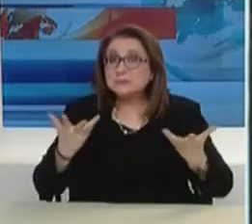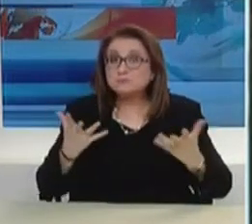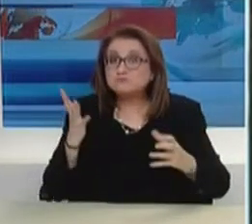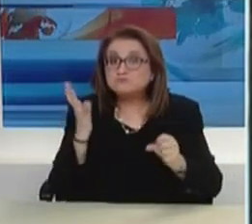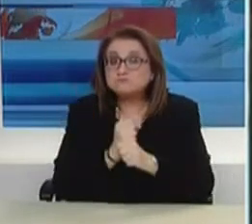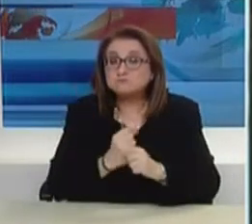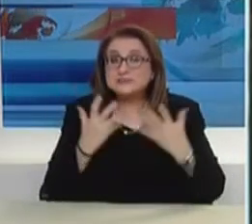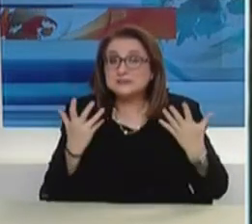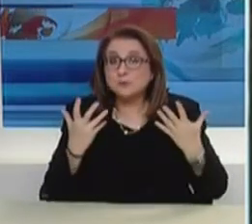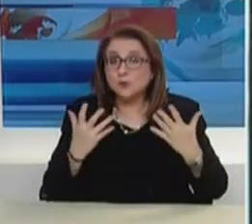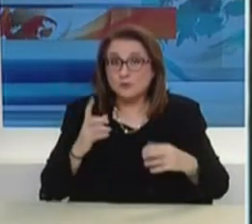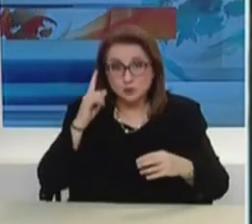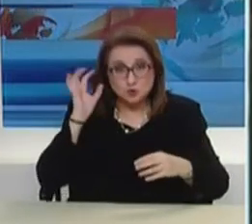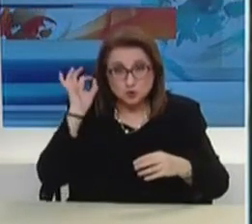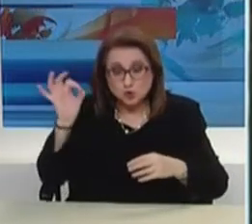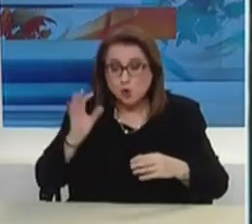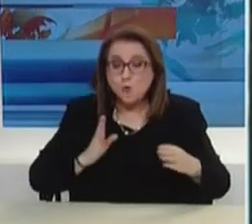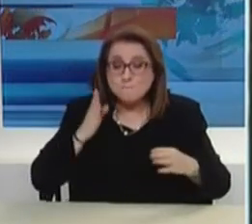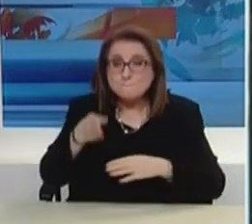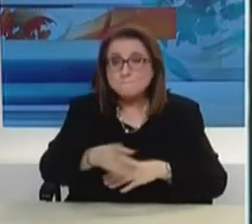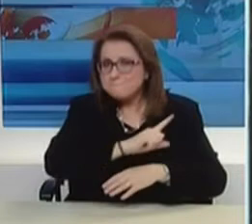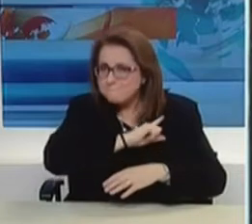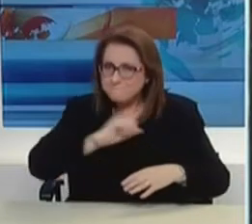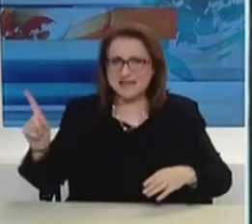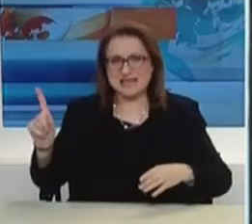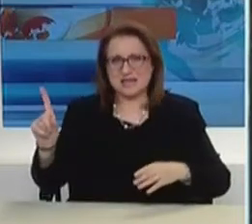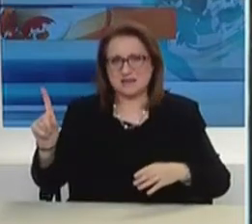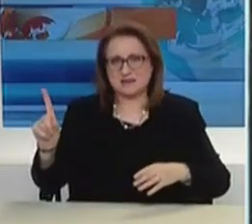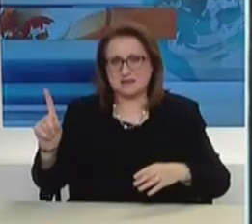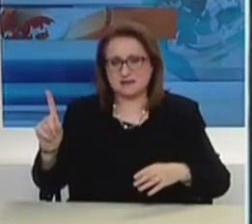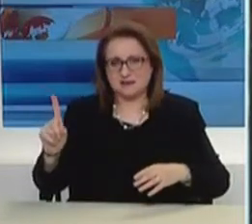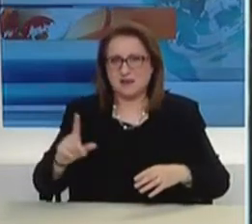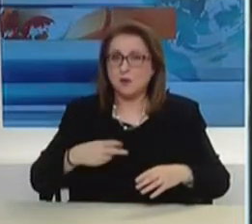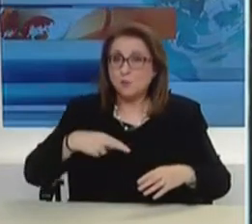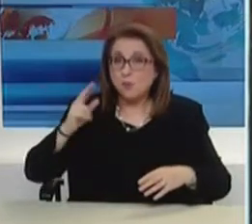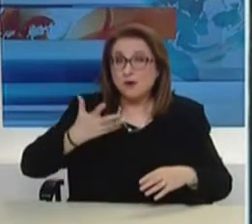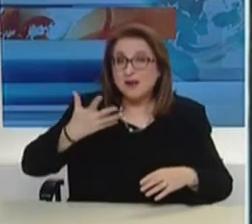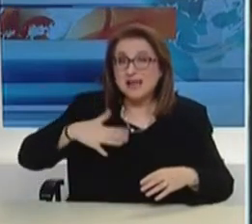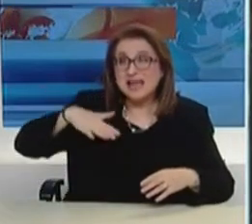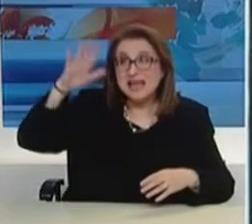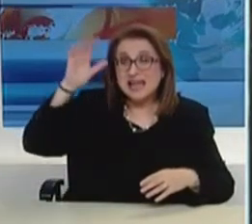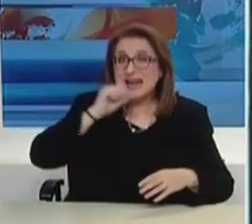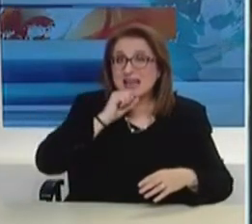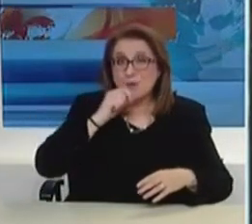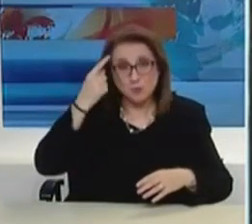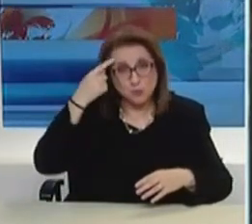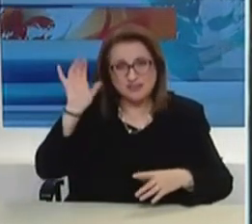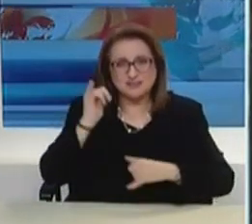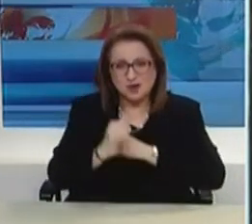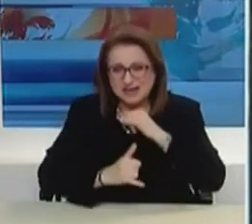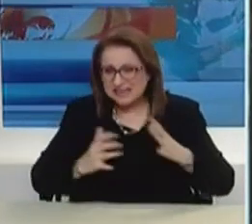να υποστηρίξουμε τη μείωση της επισκεψιμότητας των συμπολιτών μας, των ηλικιωμένων συμπολιτών μας ιδίως, στα υποκαταστήματα των